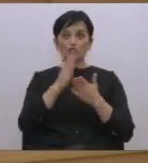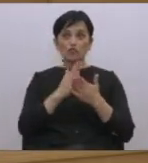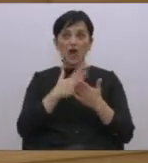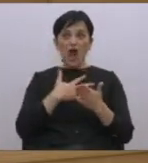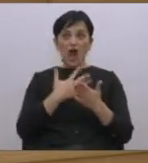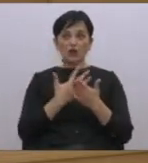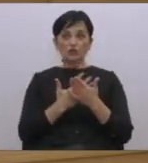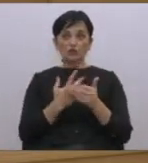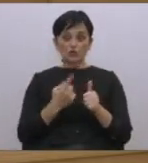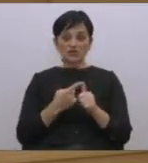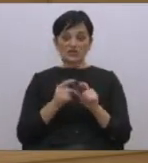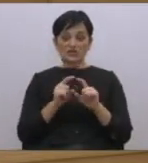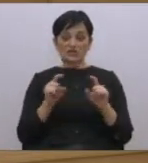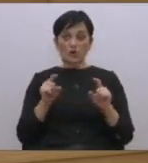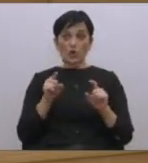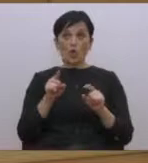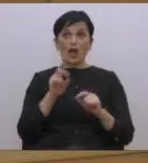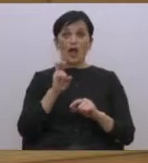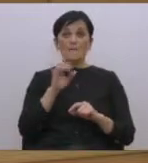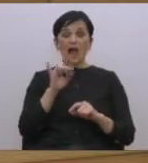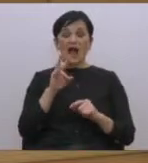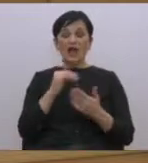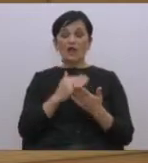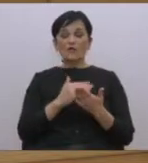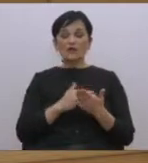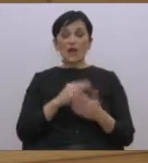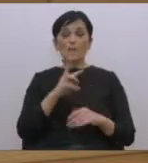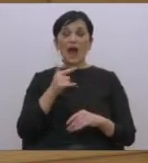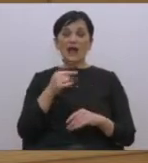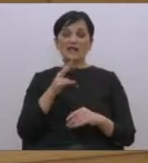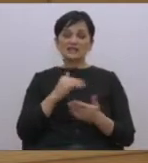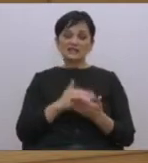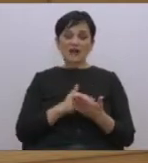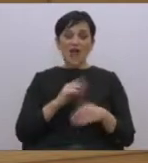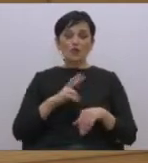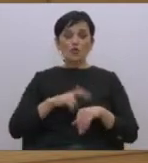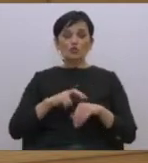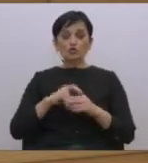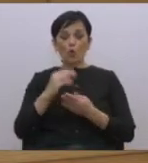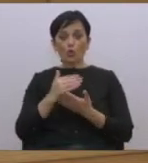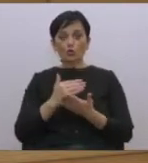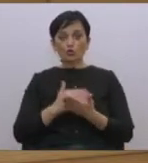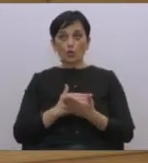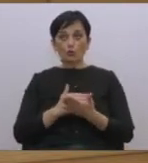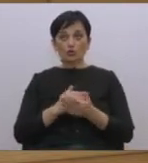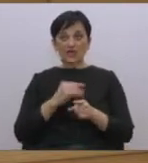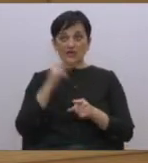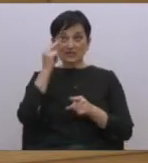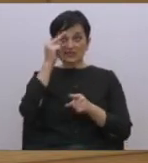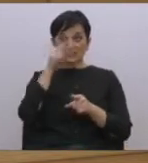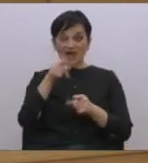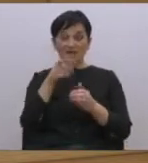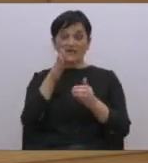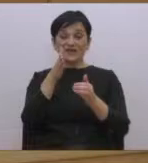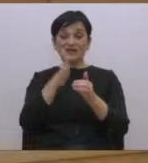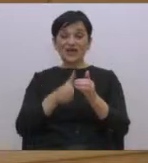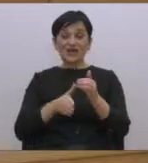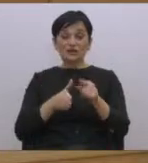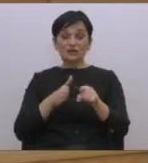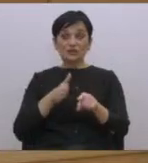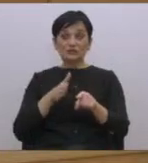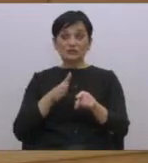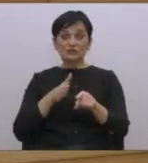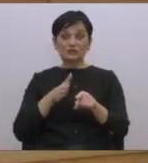სტატუსი, ნიშნავს, რომ მან საბალაკავრო პროგრამაზე ან მაგისტრატურაზე ან დოქტორანტურაზე სალამს დაამთავრებს სწავლას